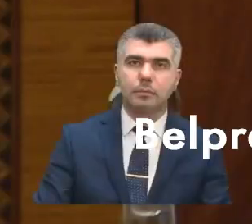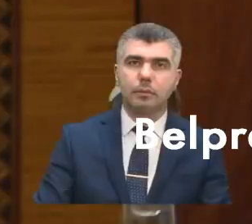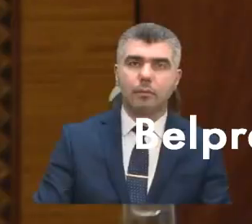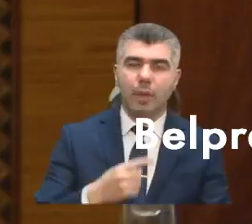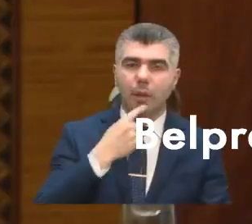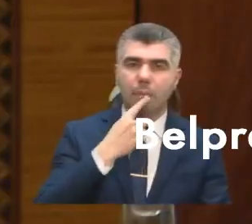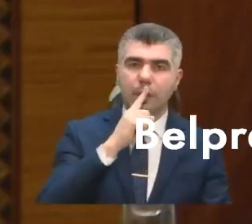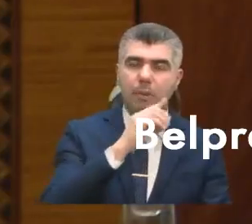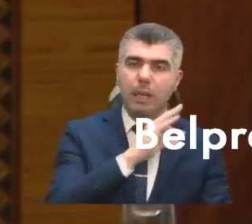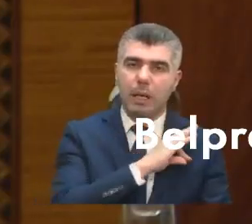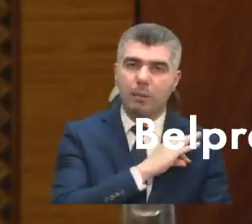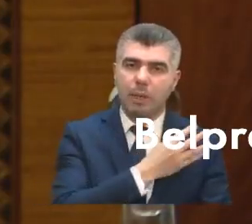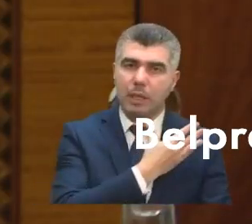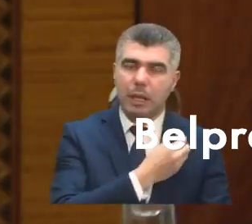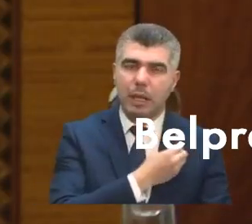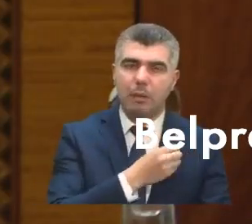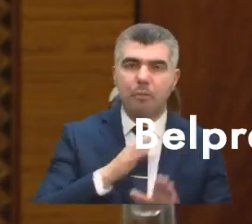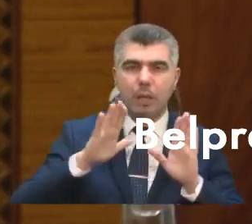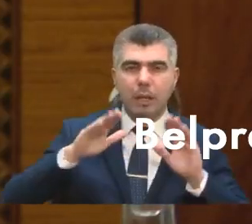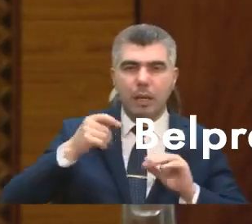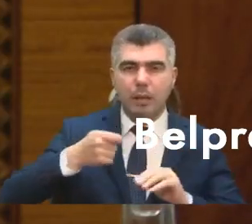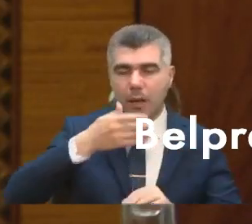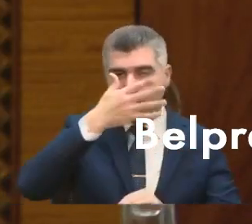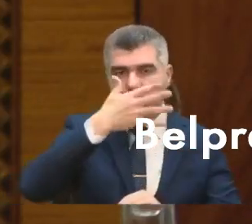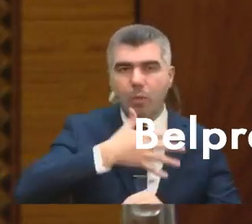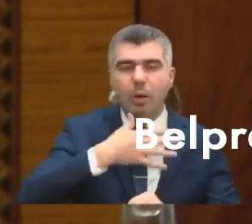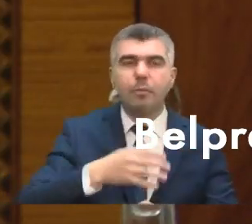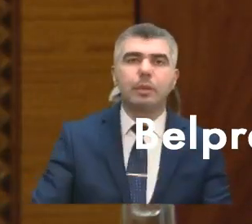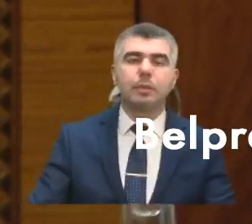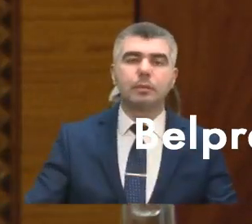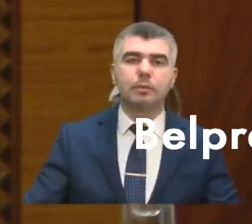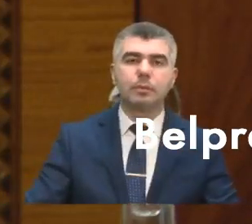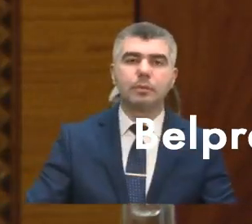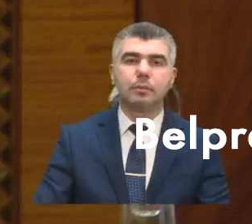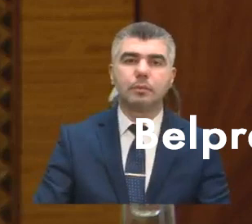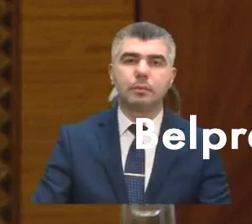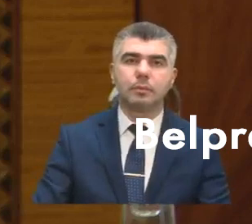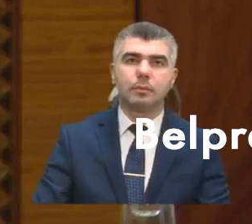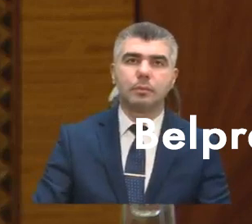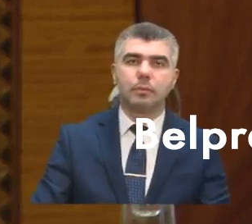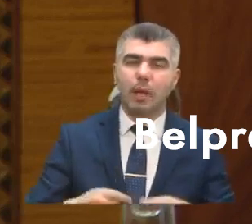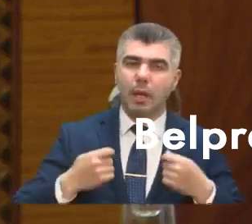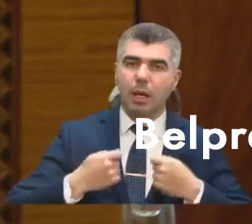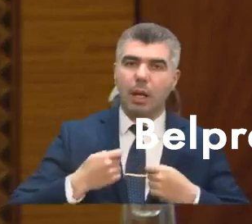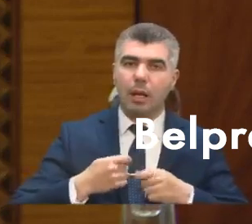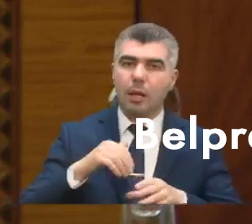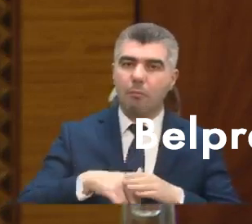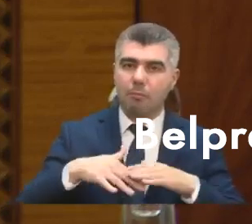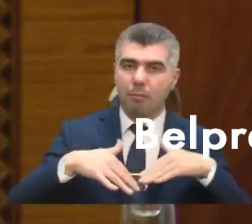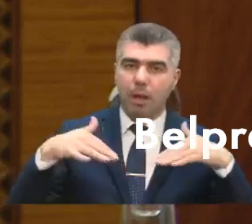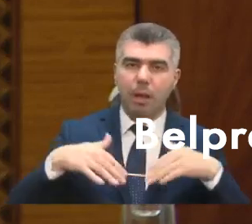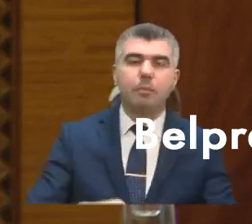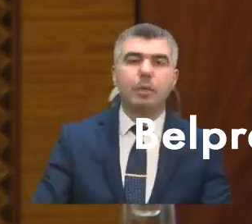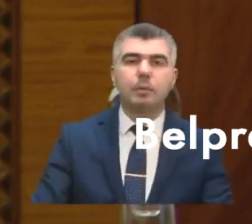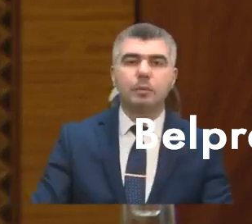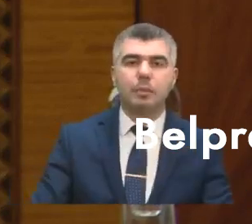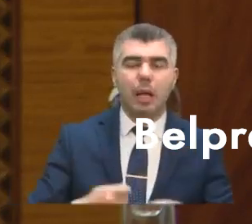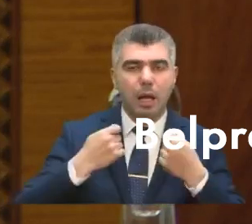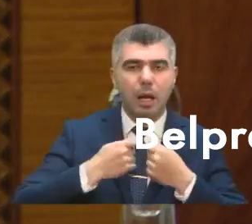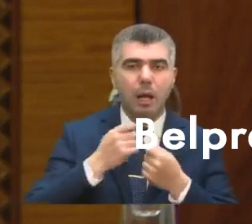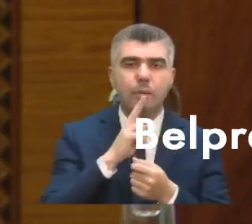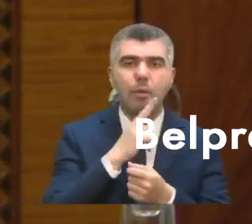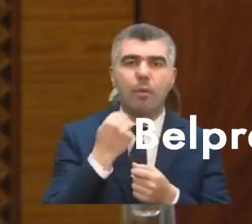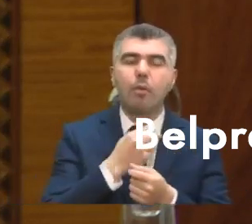بسم الله الرحمن الرحيم، والصلاة والسلام على أشرف المرسلين، السيد الرئيس المحترم، سيد رئيس